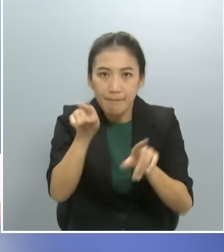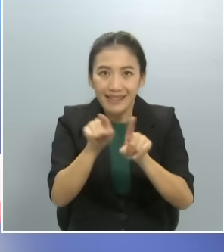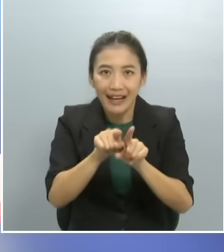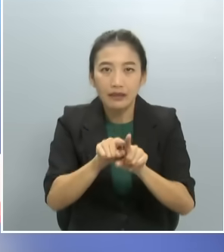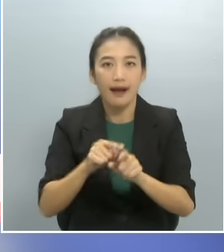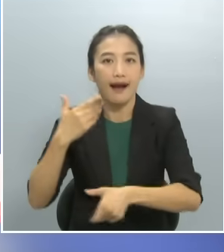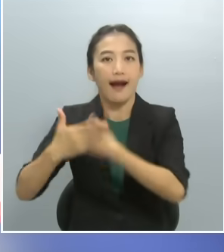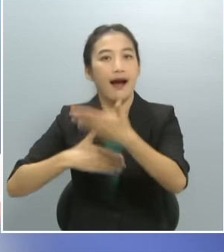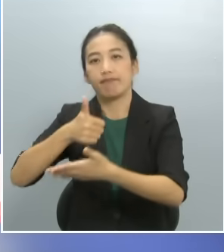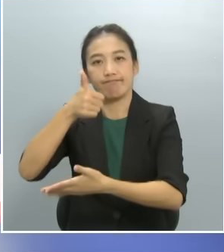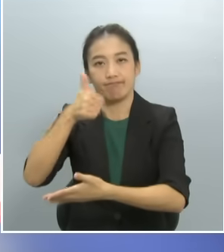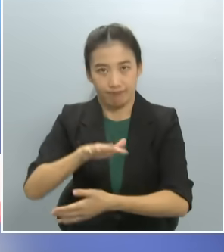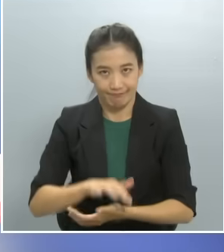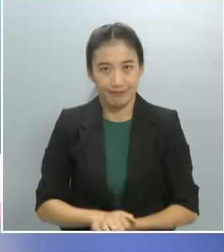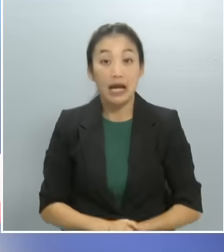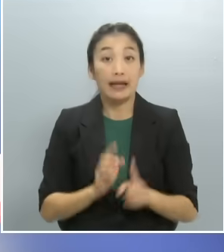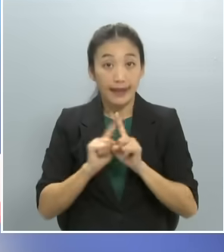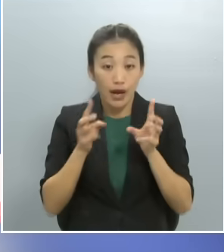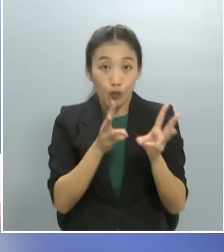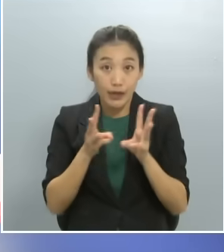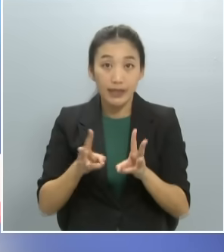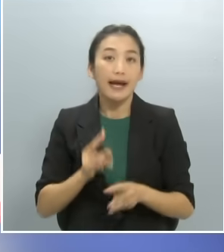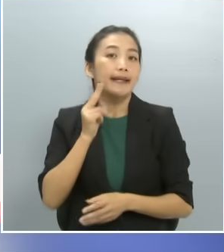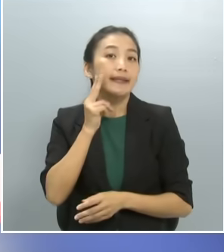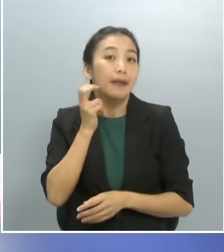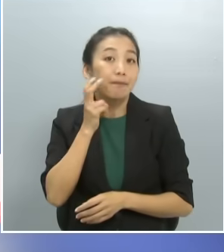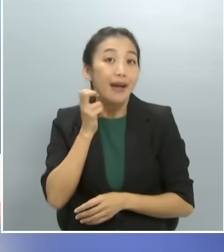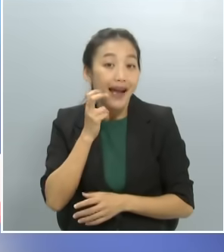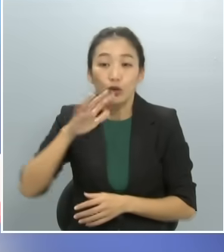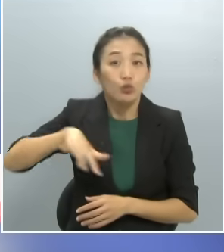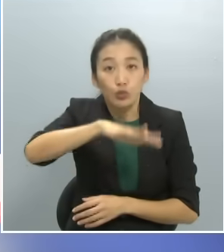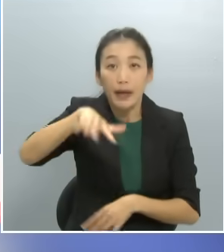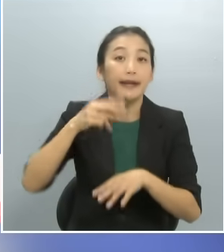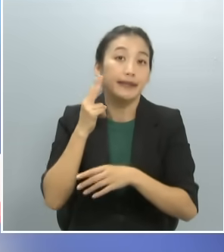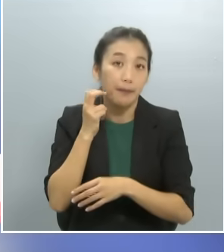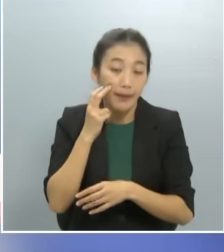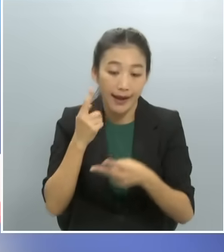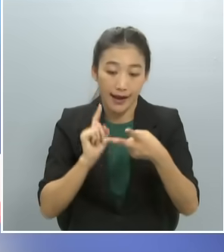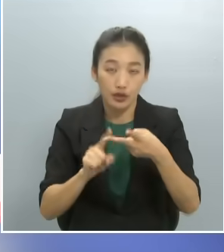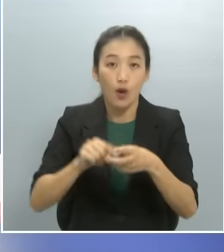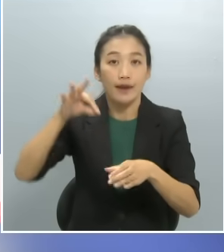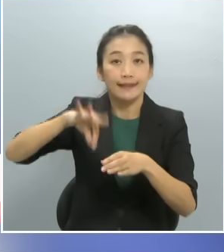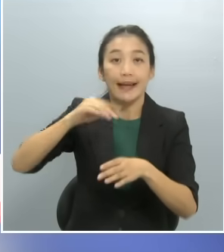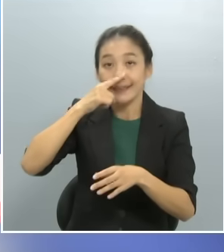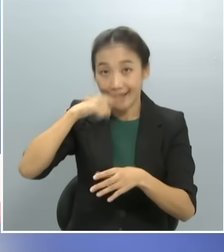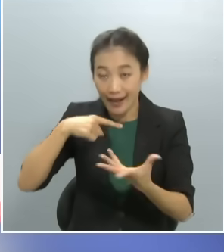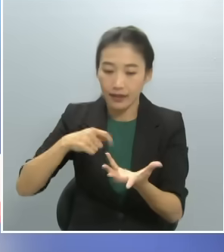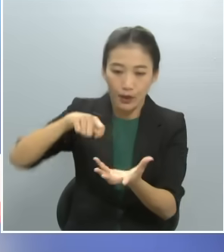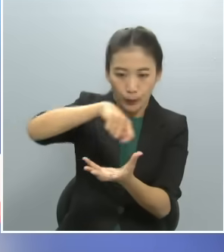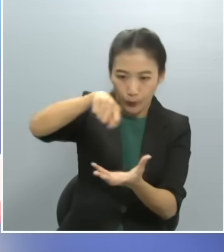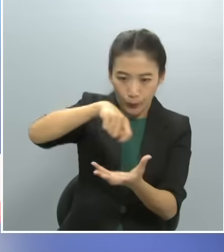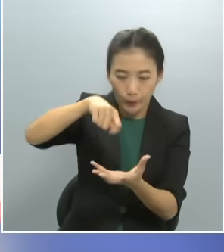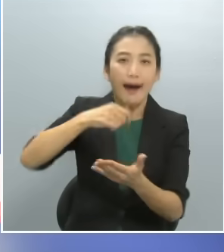ราชาไทยขายได้นะคะไม่มีไทยสามารถจดสิทธิบัตรได้หลังจากนั้นนะคะทาง